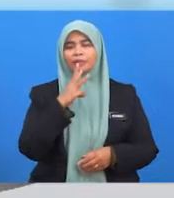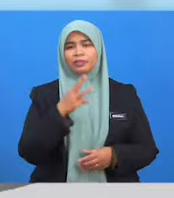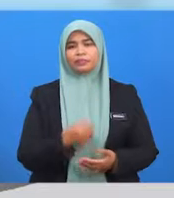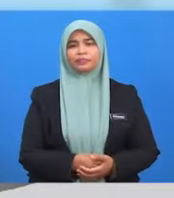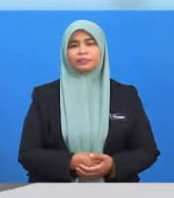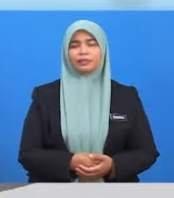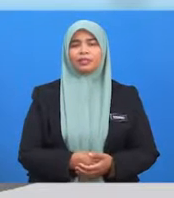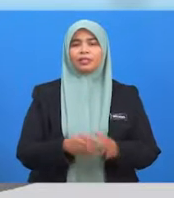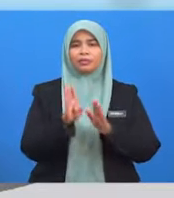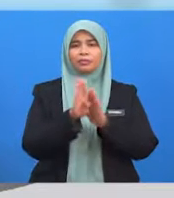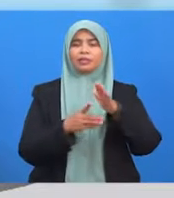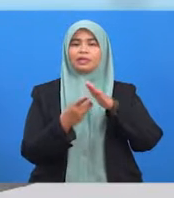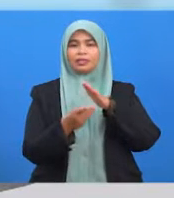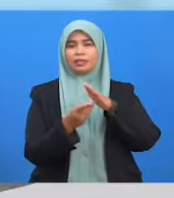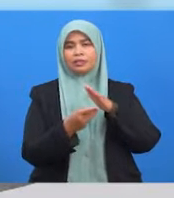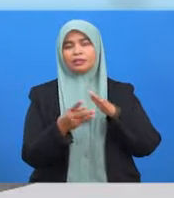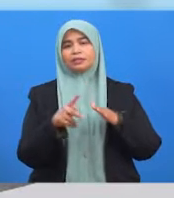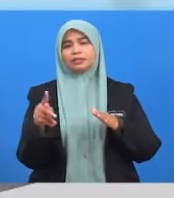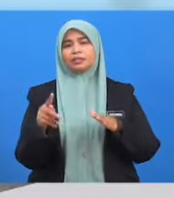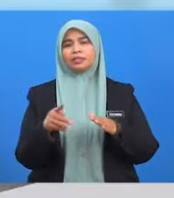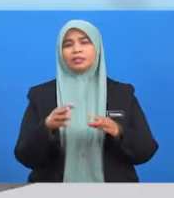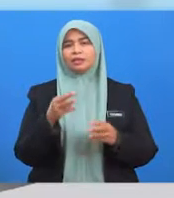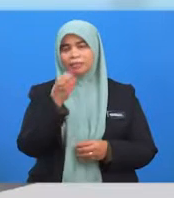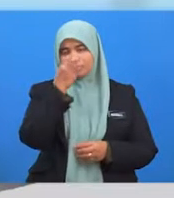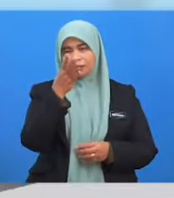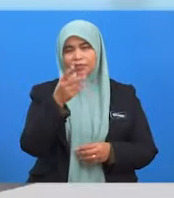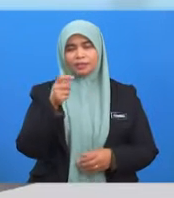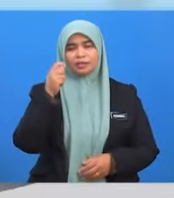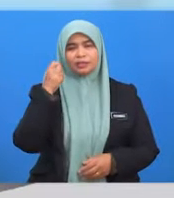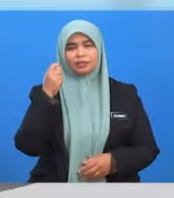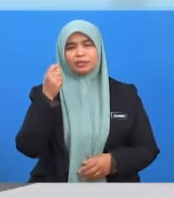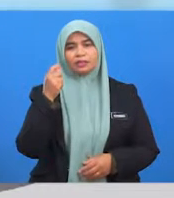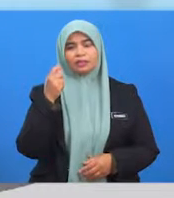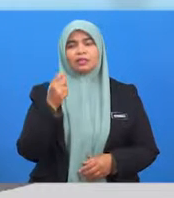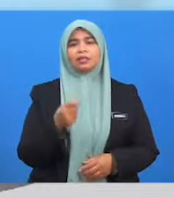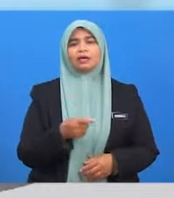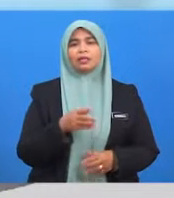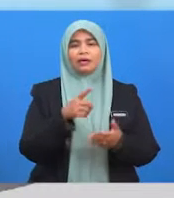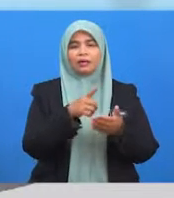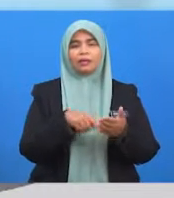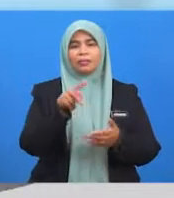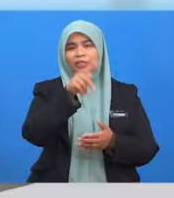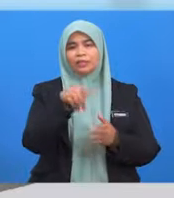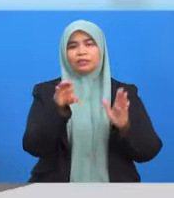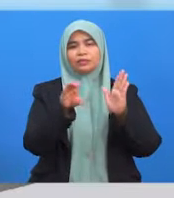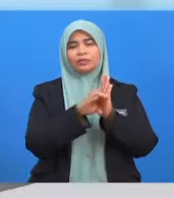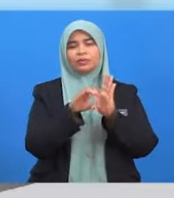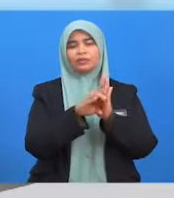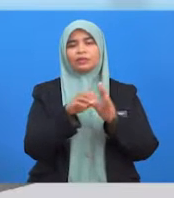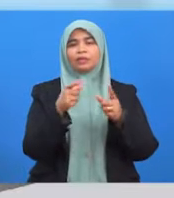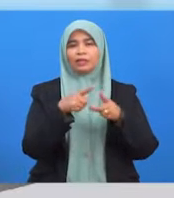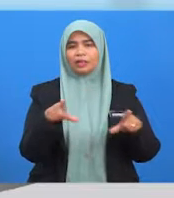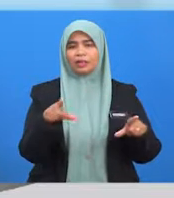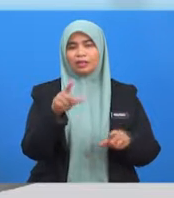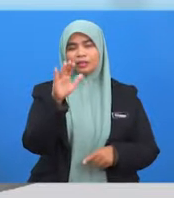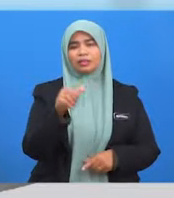Berdasarkan maklumat pantulan bunyi yang kamu lihat tadi, apakah contoh lain yang kamu